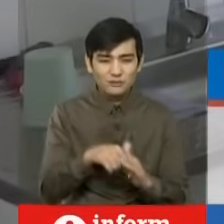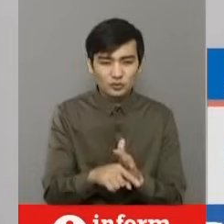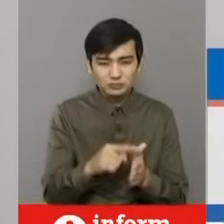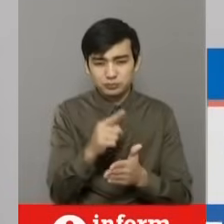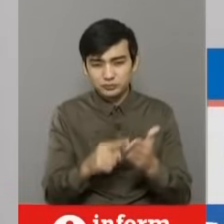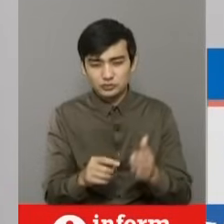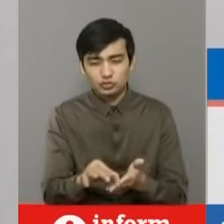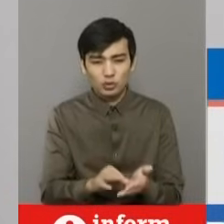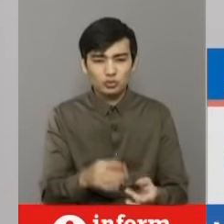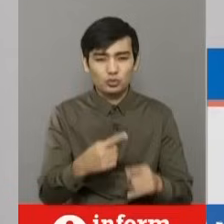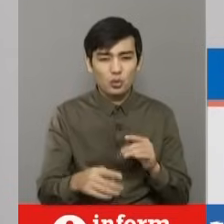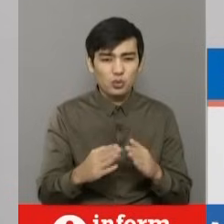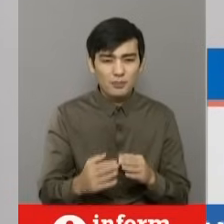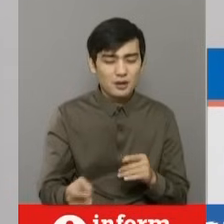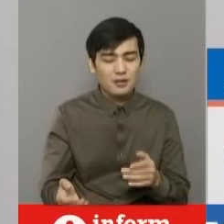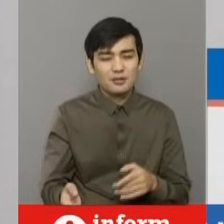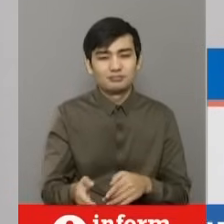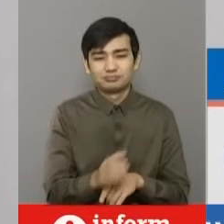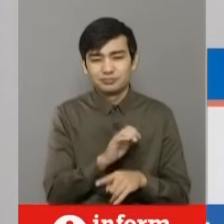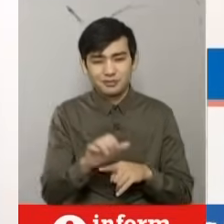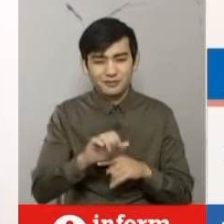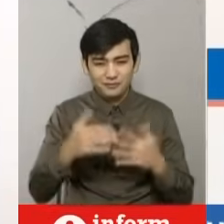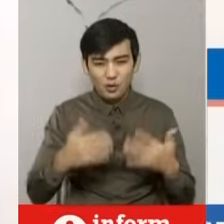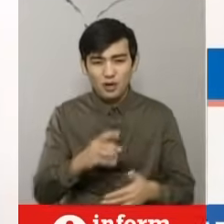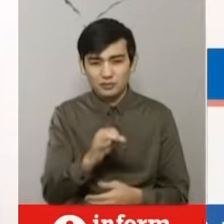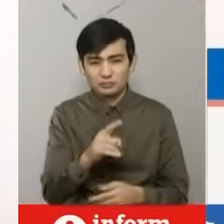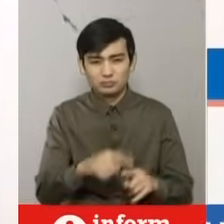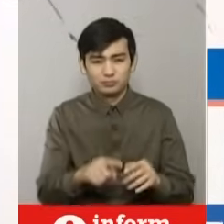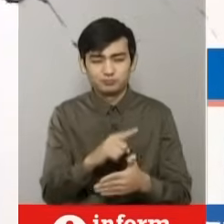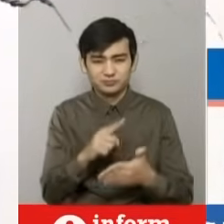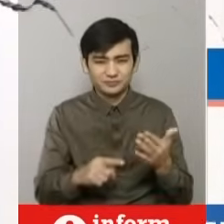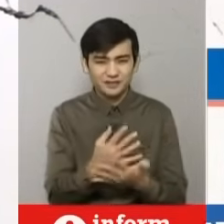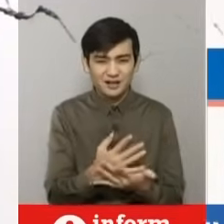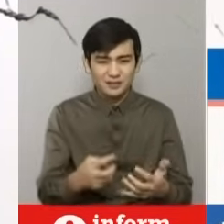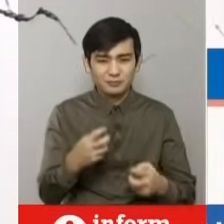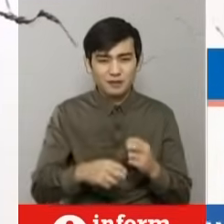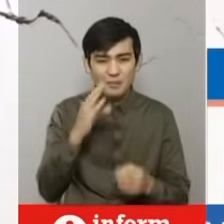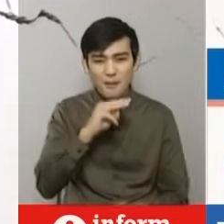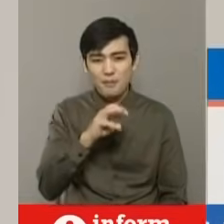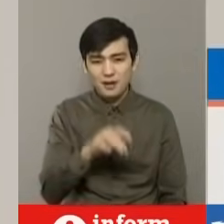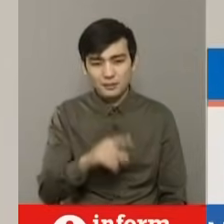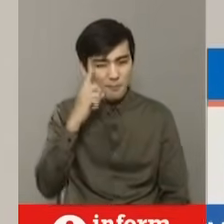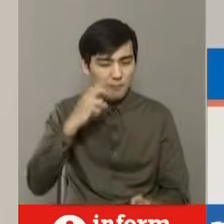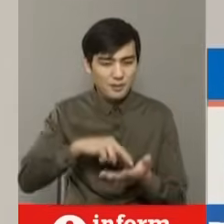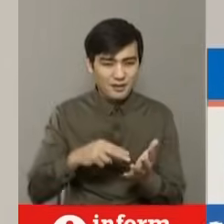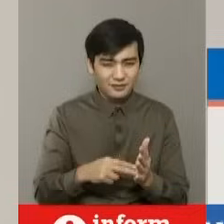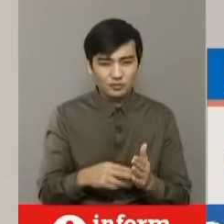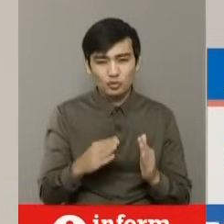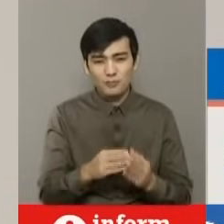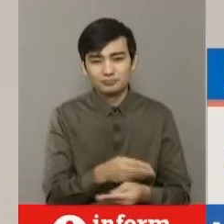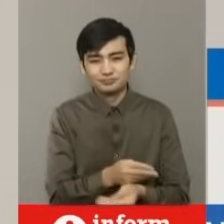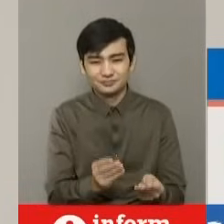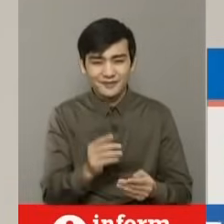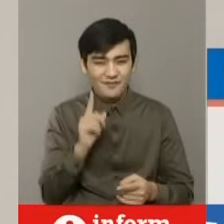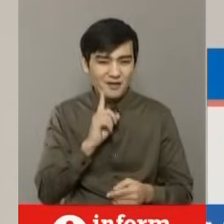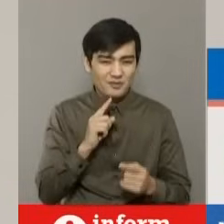переселили в другие дома А эти признали аварийными в марте Акимат планирует предоставить людям альтернативное дома